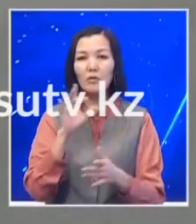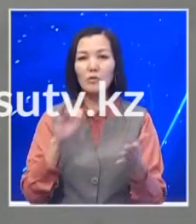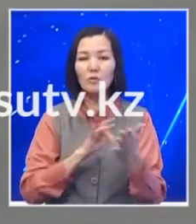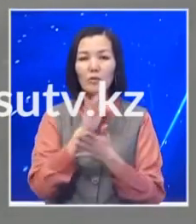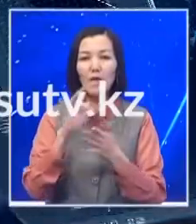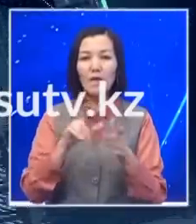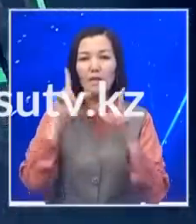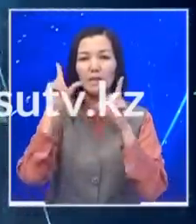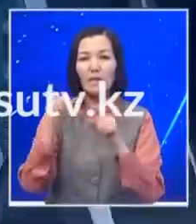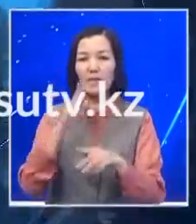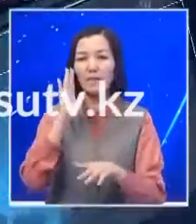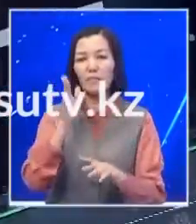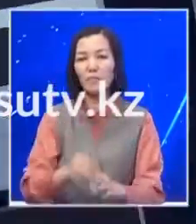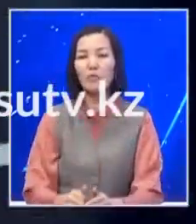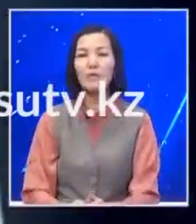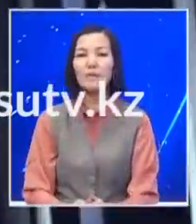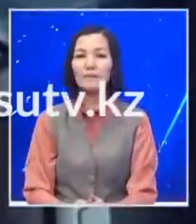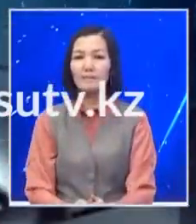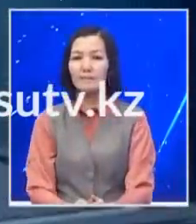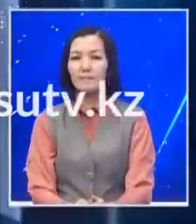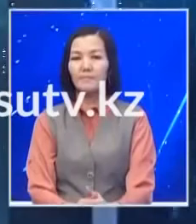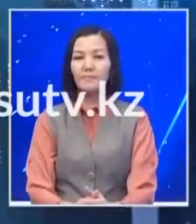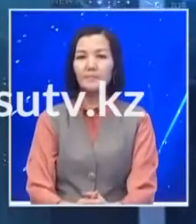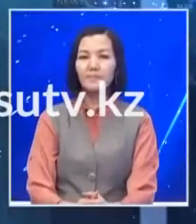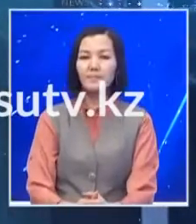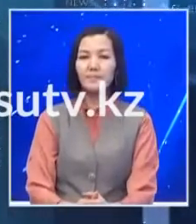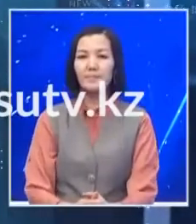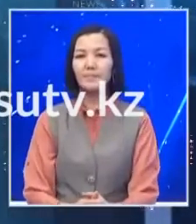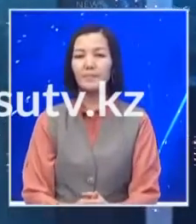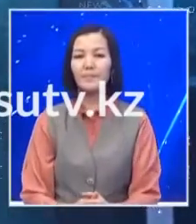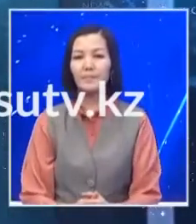тұр. Жарқын Нұрланұлы, Ержан Дүйсенов, Жетісу телеарнасы.